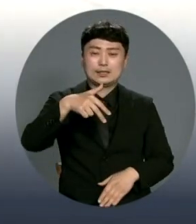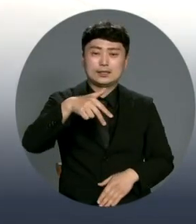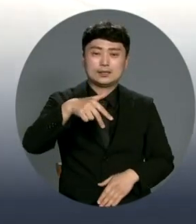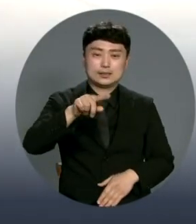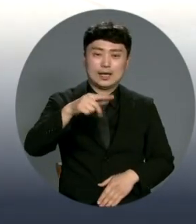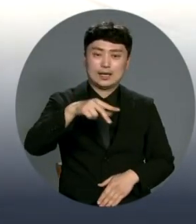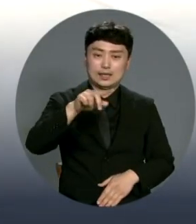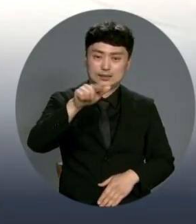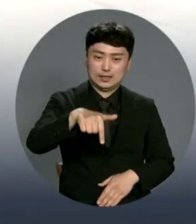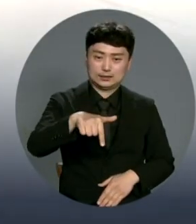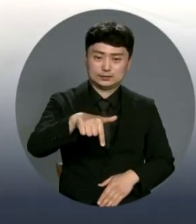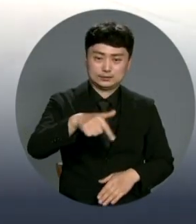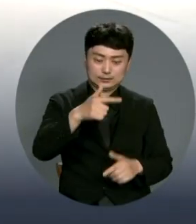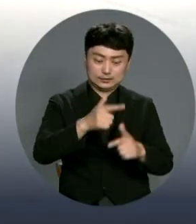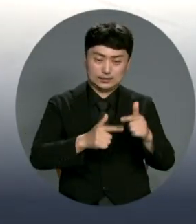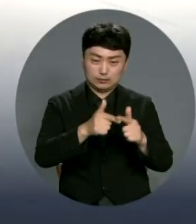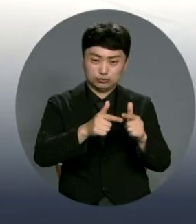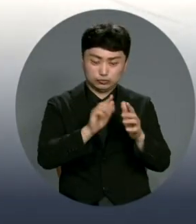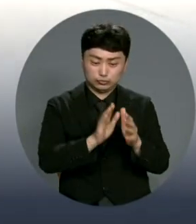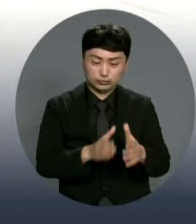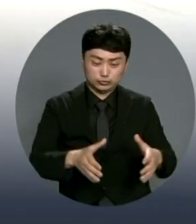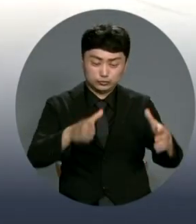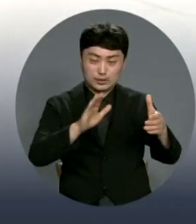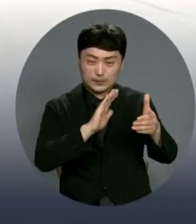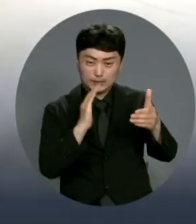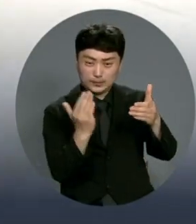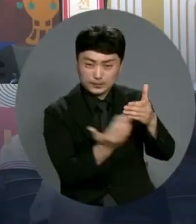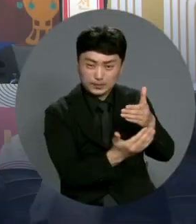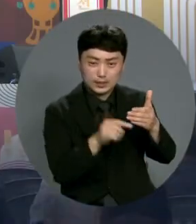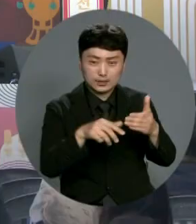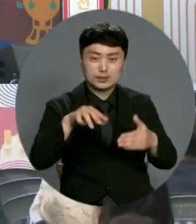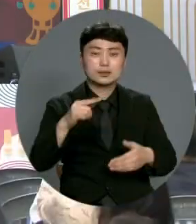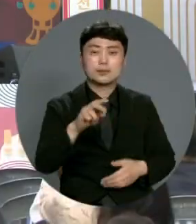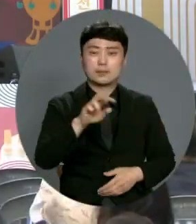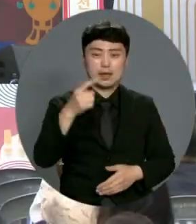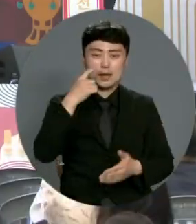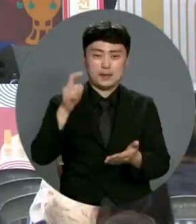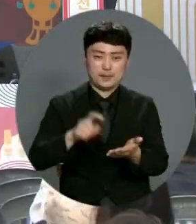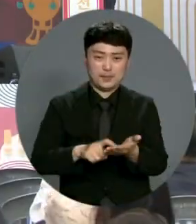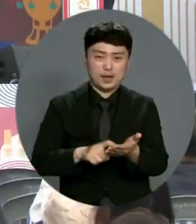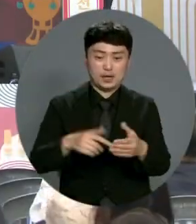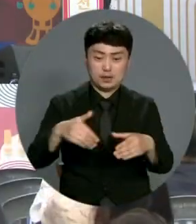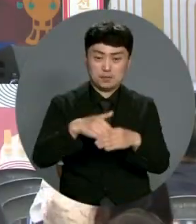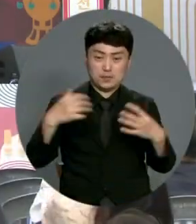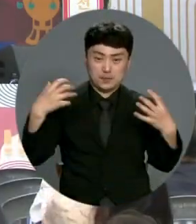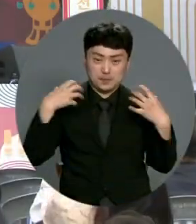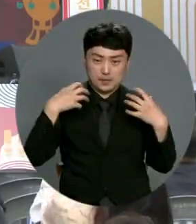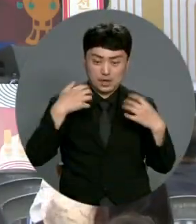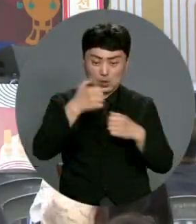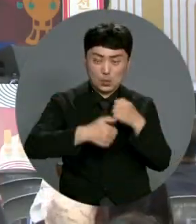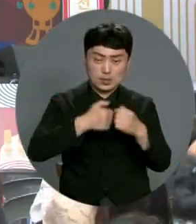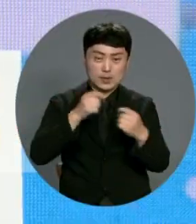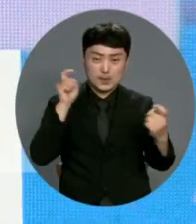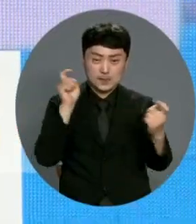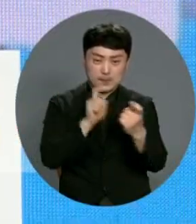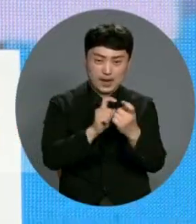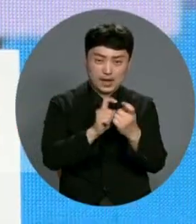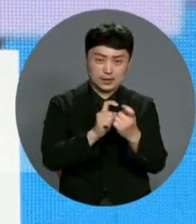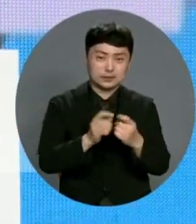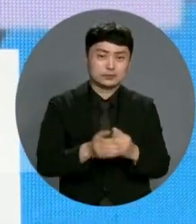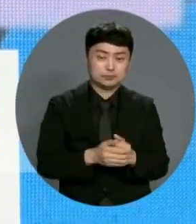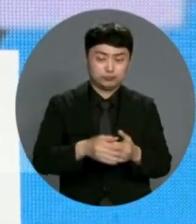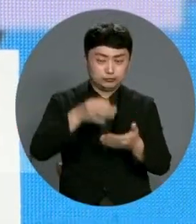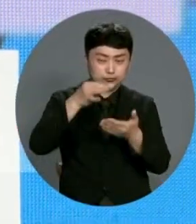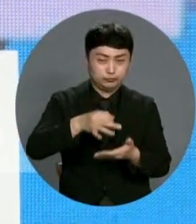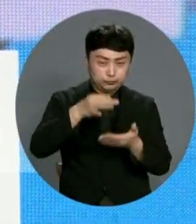밑에서 자작나무로 된 천마도를. 문화재청은 천마총 발굴 50년을 맞아 유적